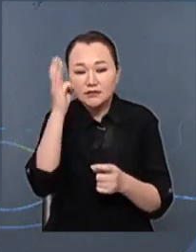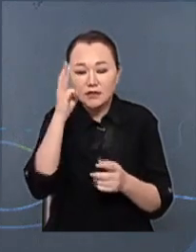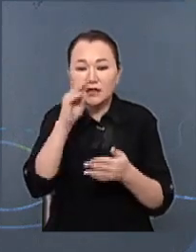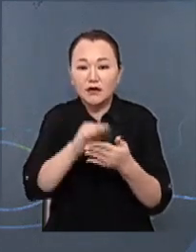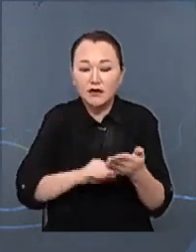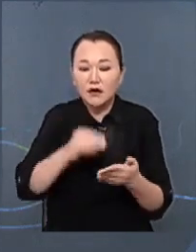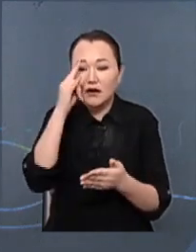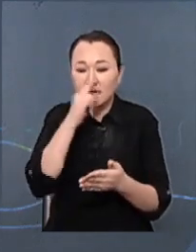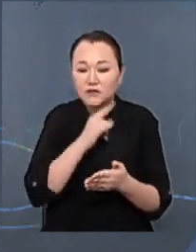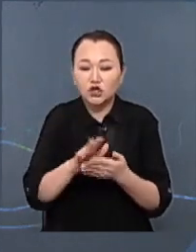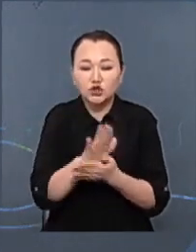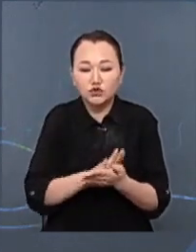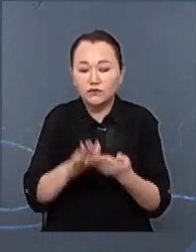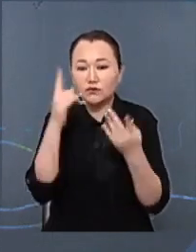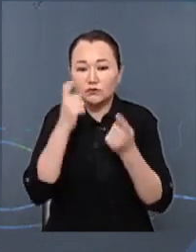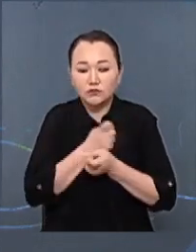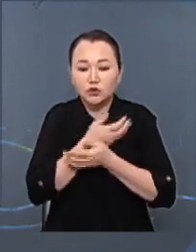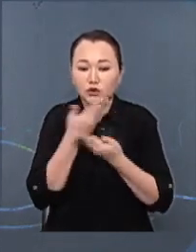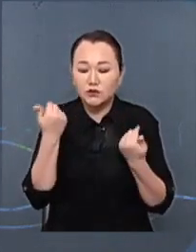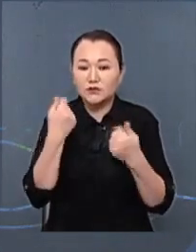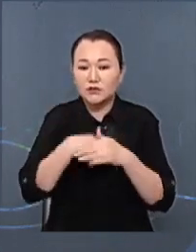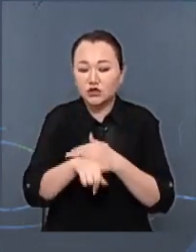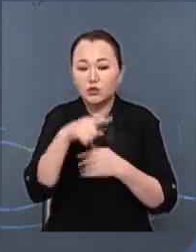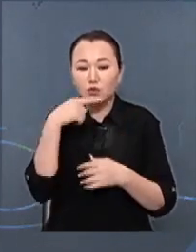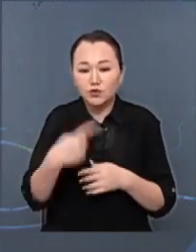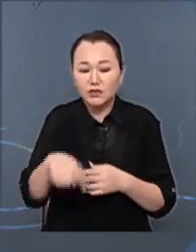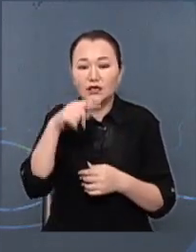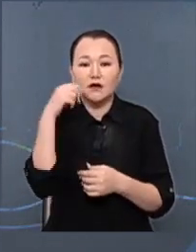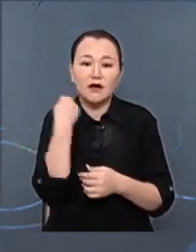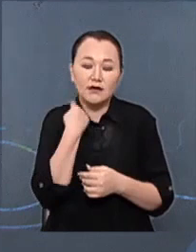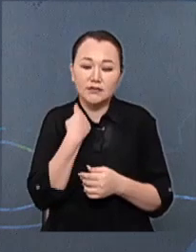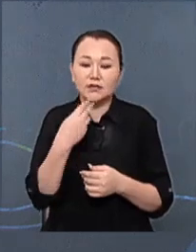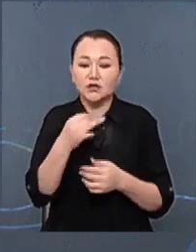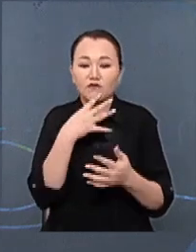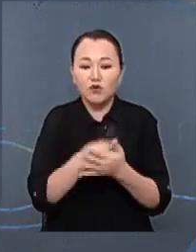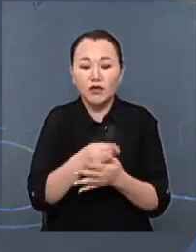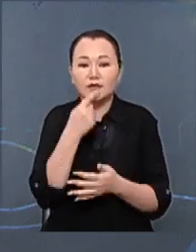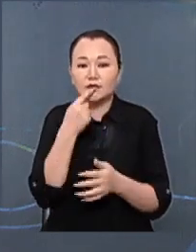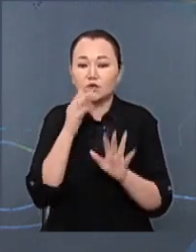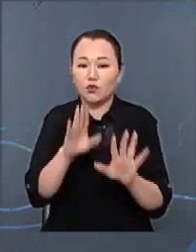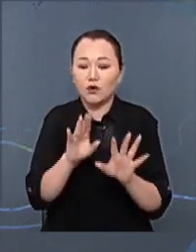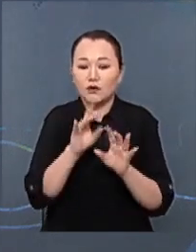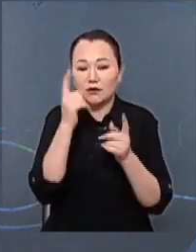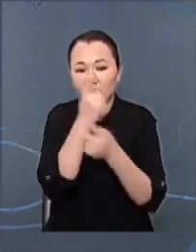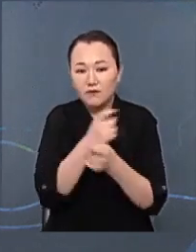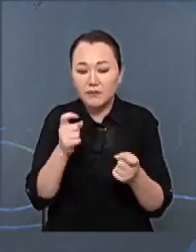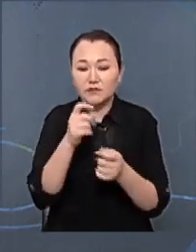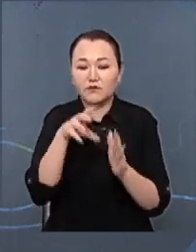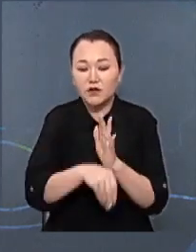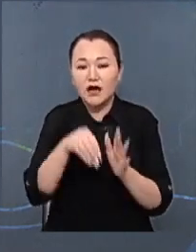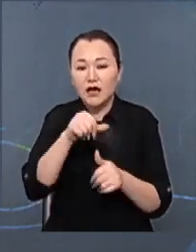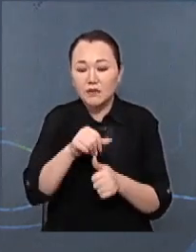тілінде мүлде мәлімет жоқ. Демек, ақпарат орыс, ағылшын және өз тілдерінде ғана беріледі. Олардың қатарында